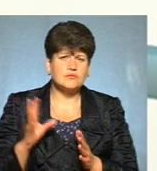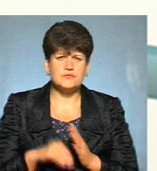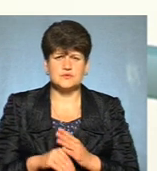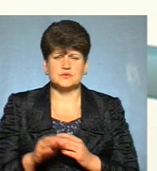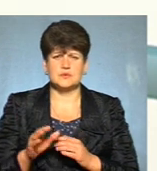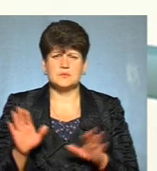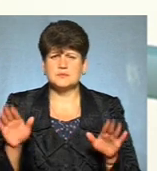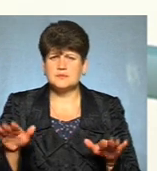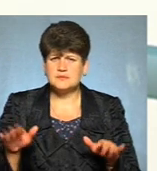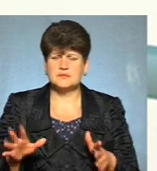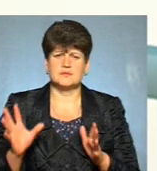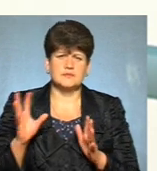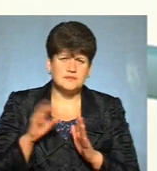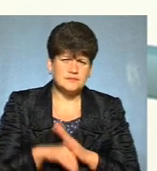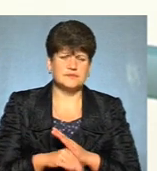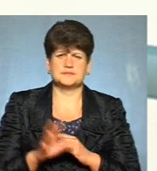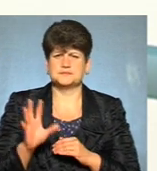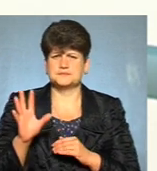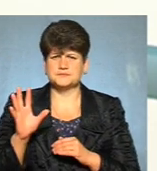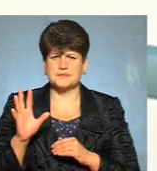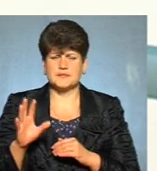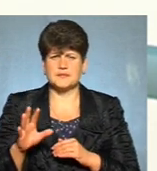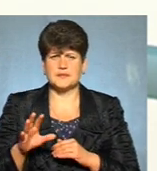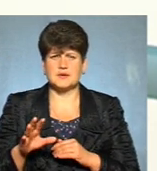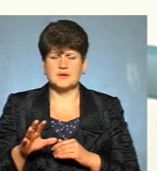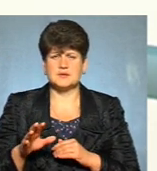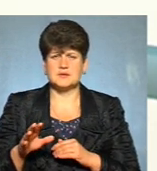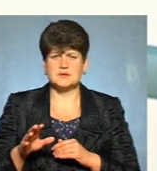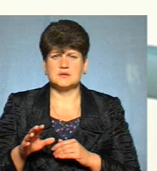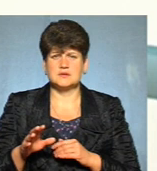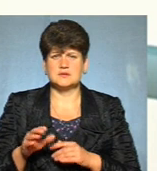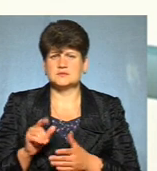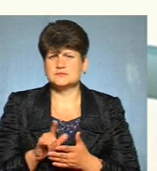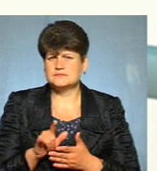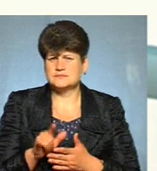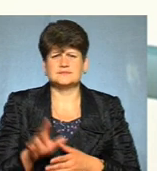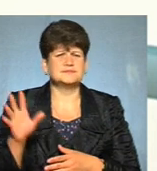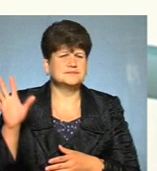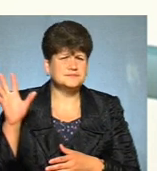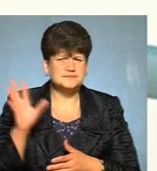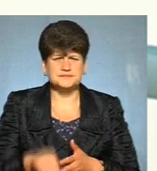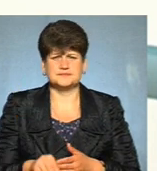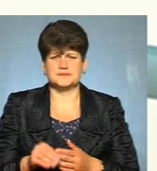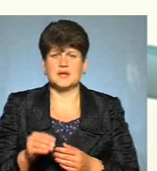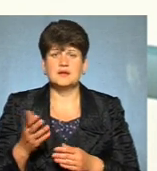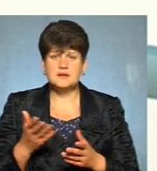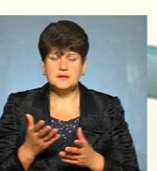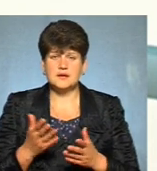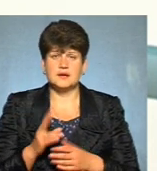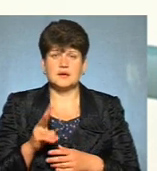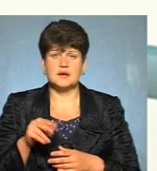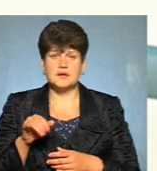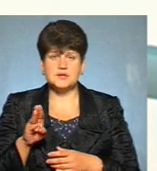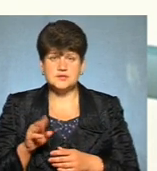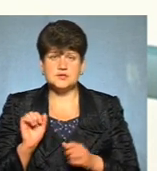савців, включаючи птахів, включаючи земноводних, тобто там, де кліщі можуть